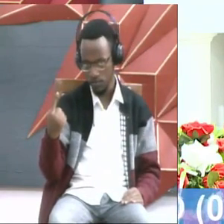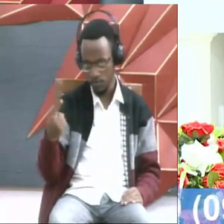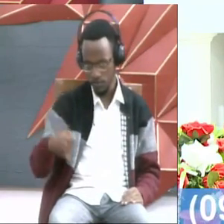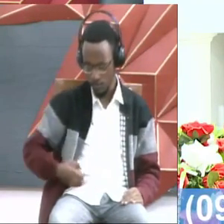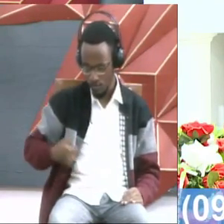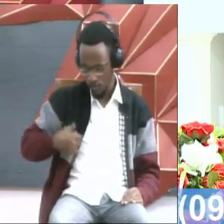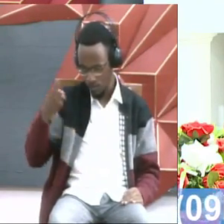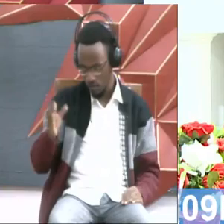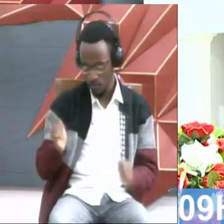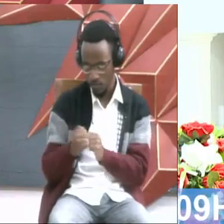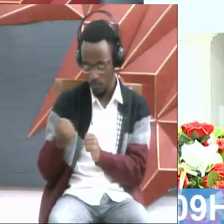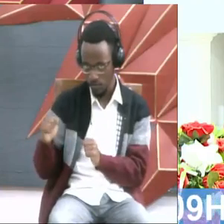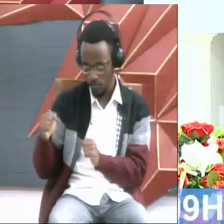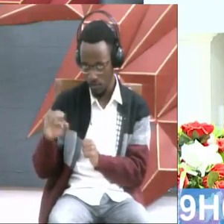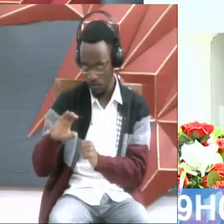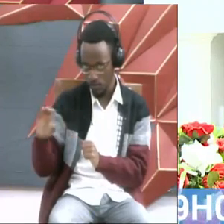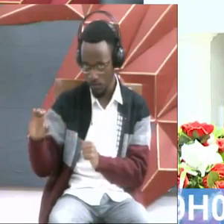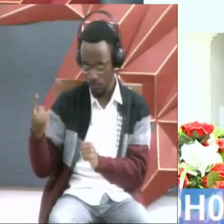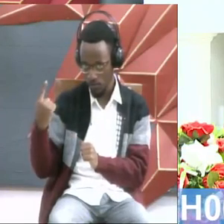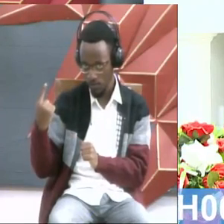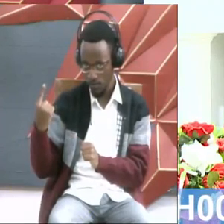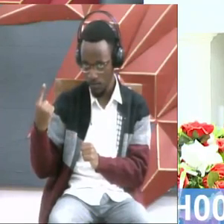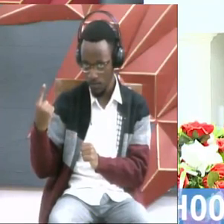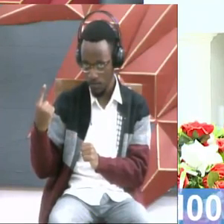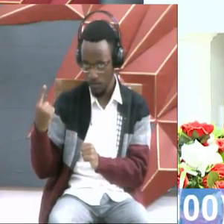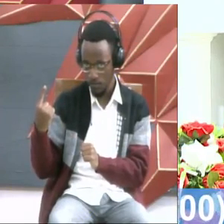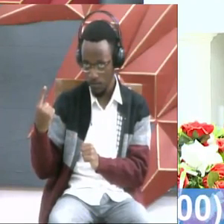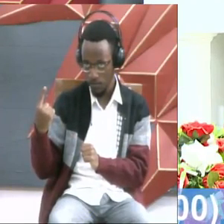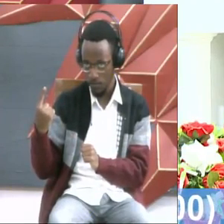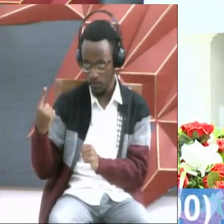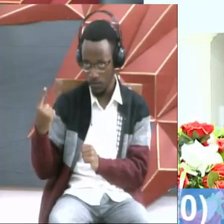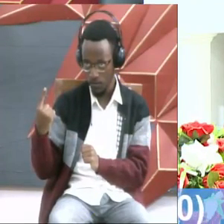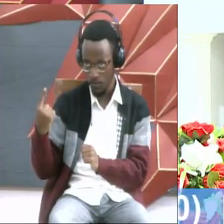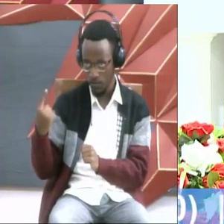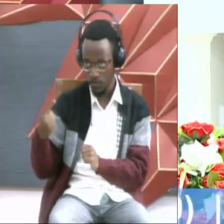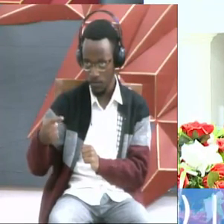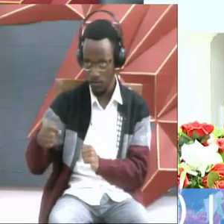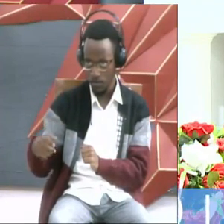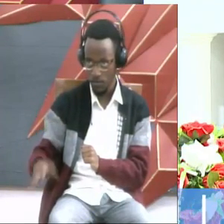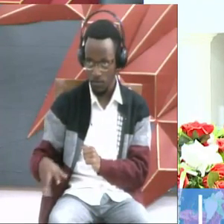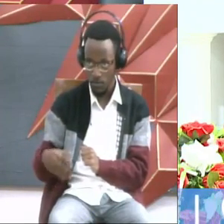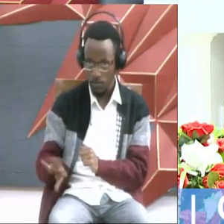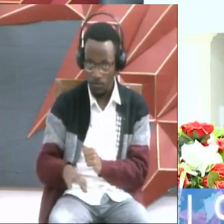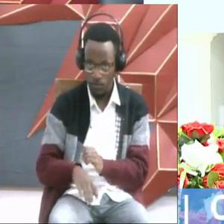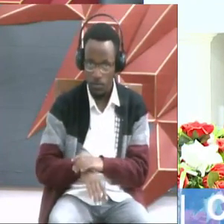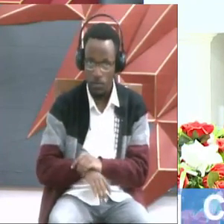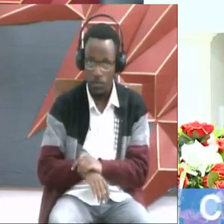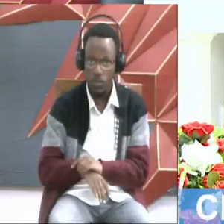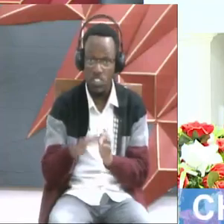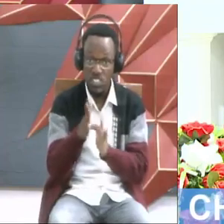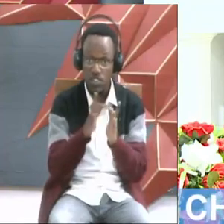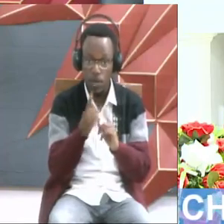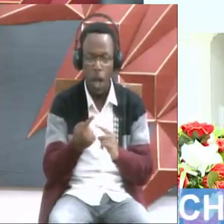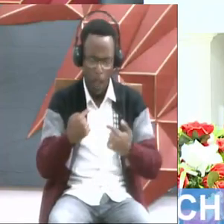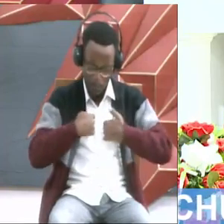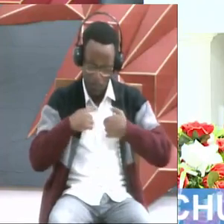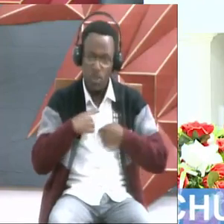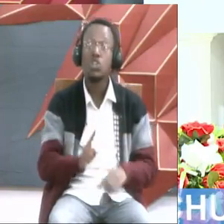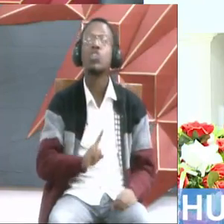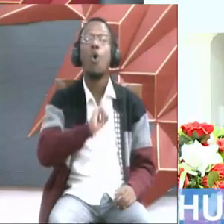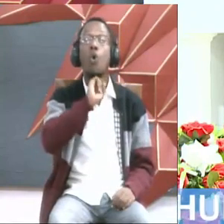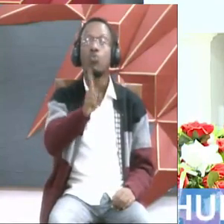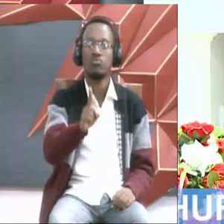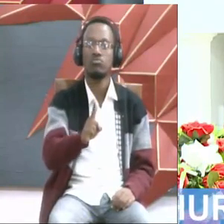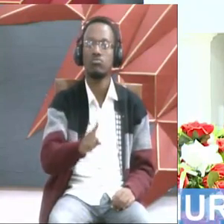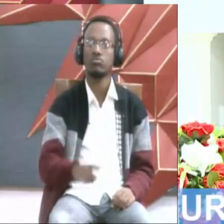Le premier verset. Ubutumwa bwiza bwa Yohana igice cya 15 umurongo wa 1 handitse ngo je ndi muzabibu ukuri